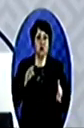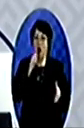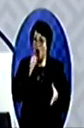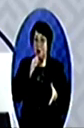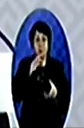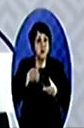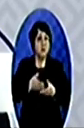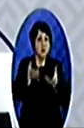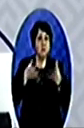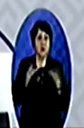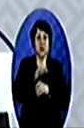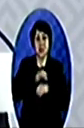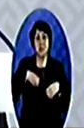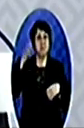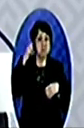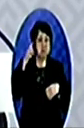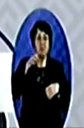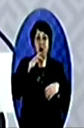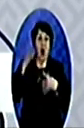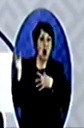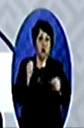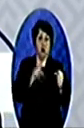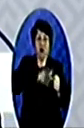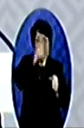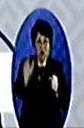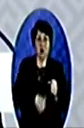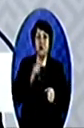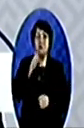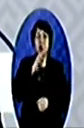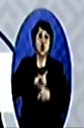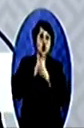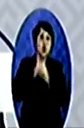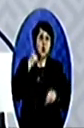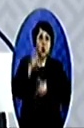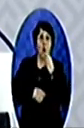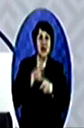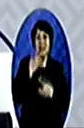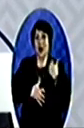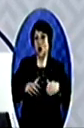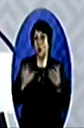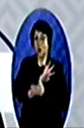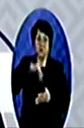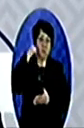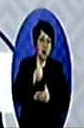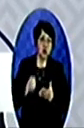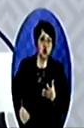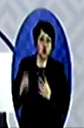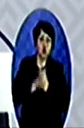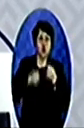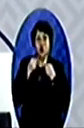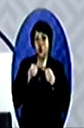иргэдийн мэд хэрэг хангагдчих. Үүний тулд хэвлийн эрхчлөөний тухай хуулиа нэм төрөнд яаралтай шинжилэн батлах ёстой. Зөрчлийн хуулиас